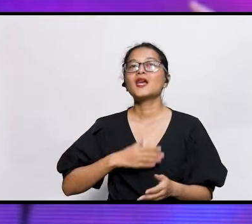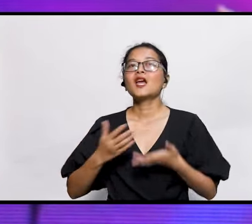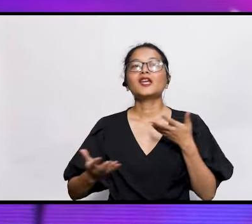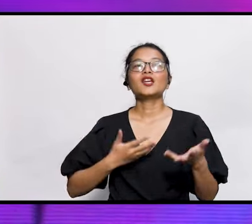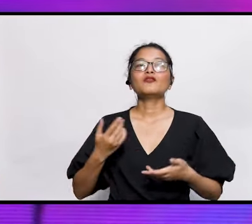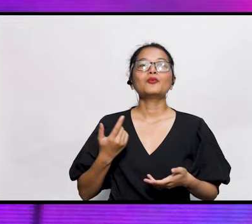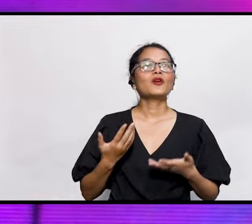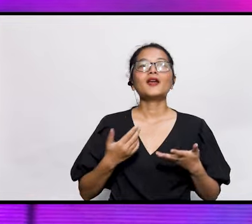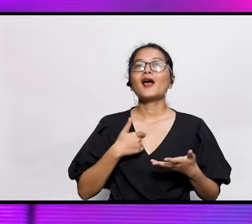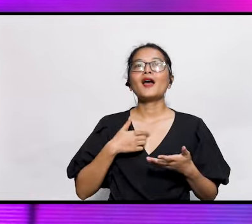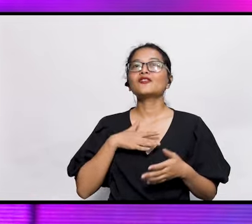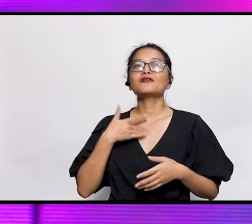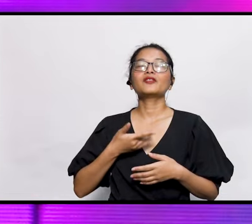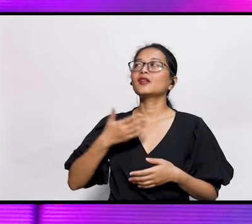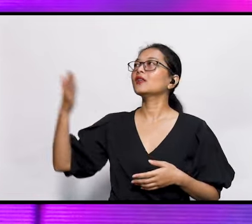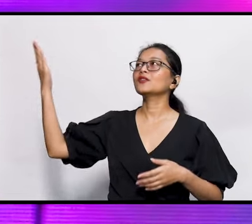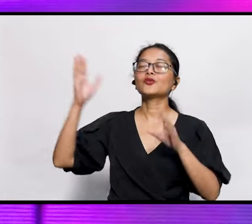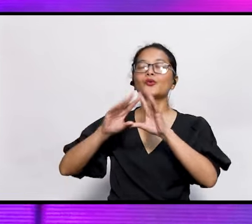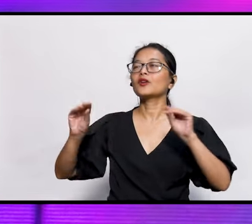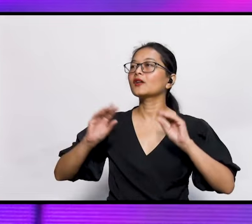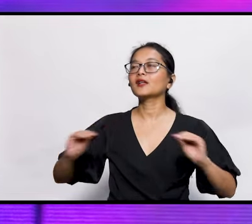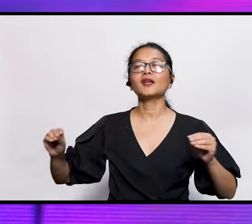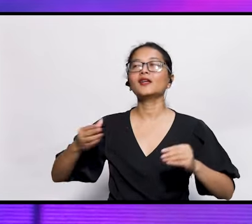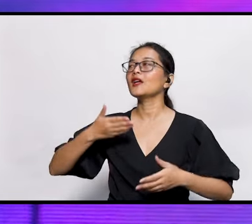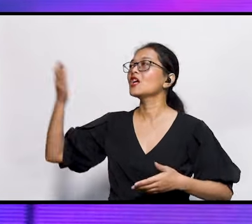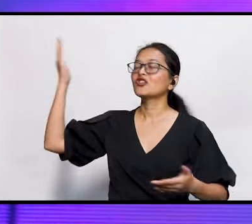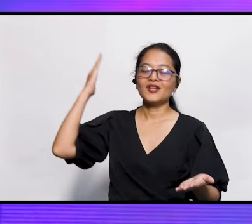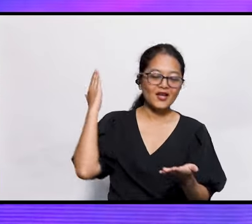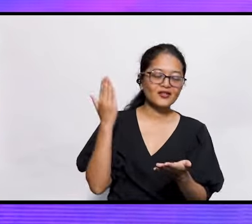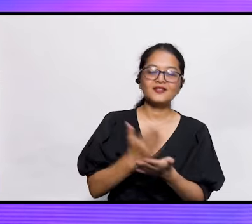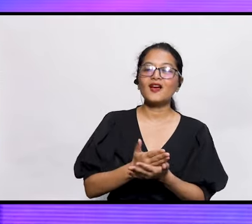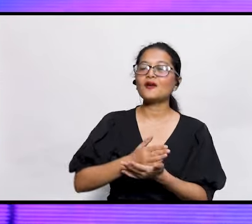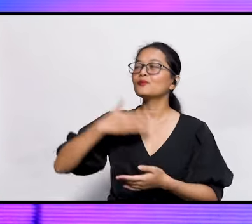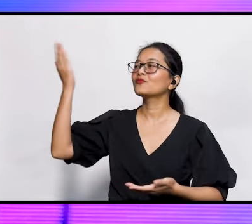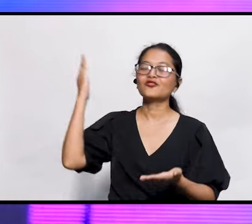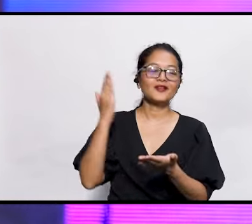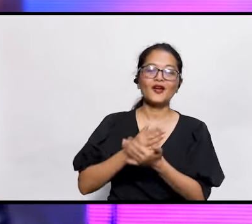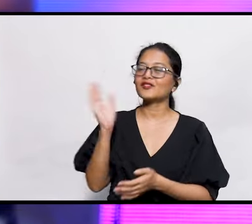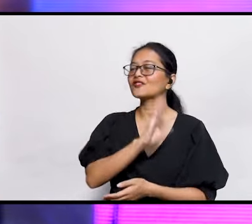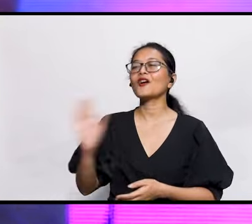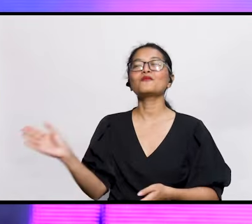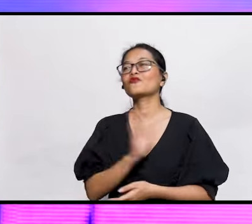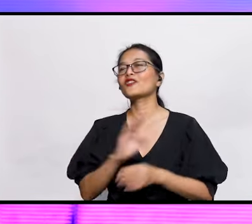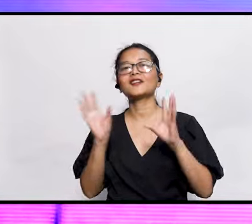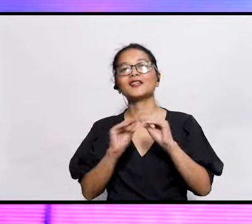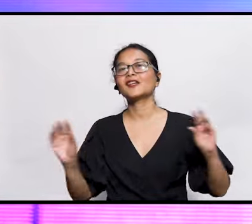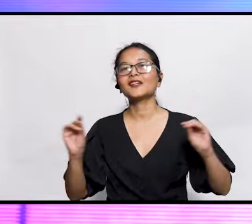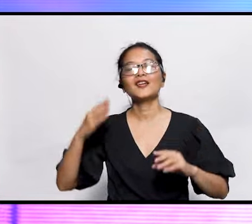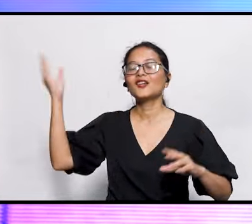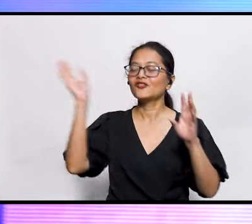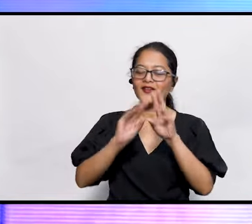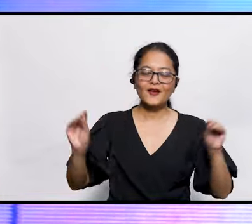working Even when I don't feel it you working you never stop you never stop